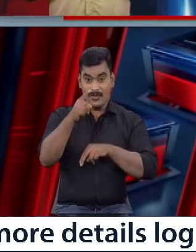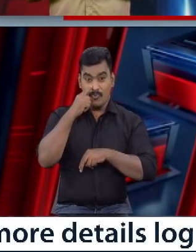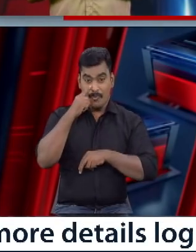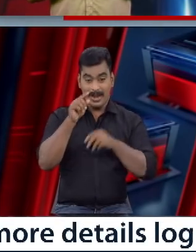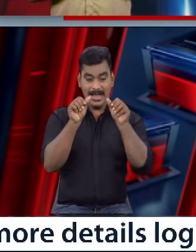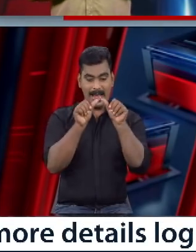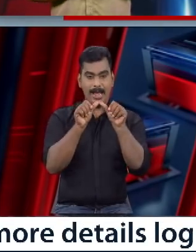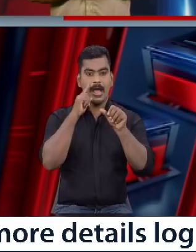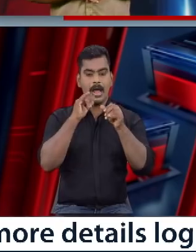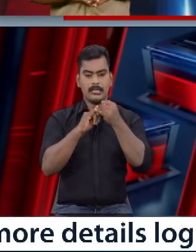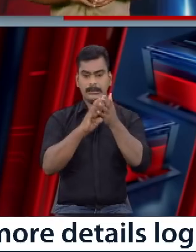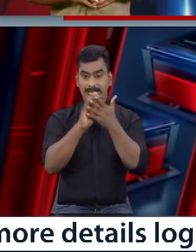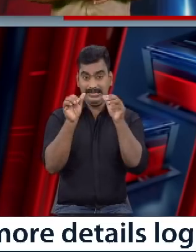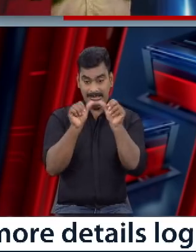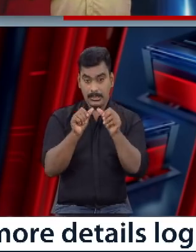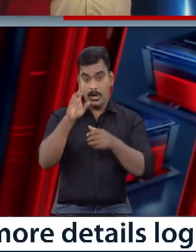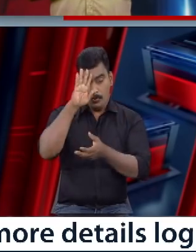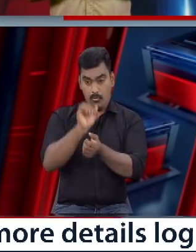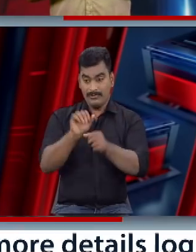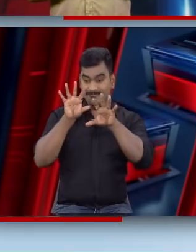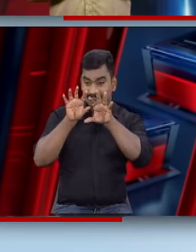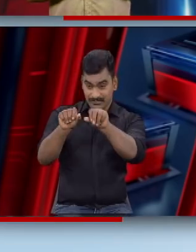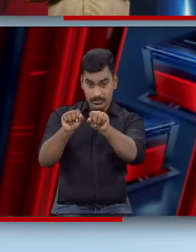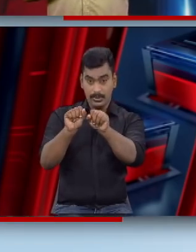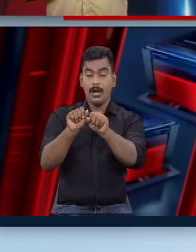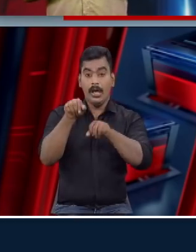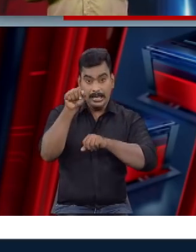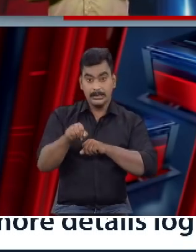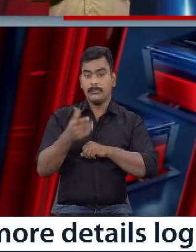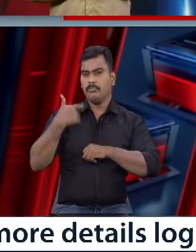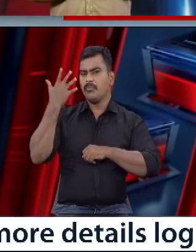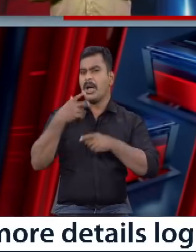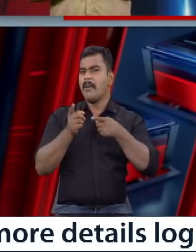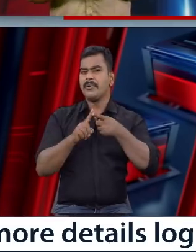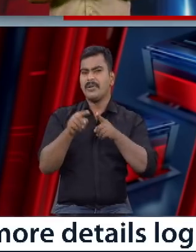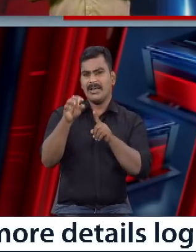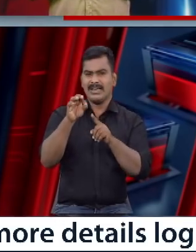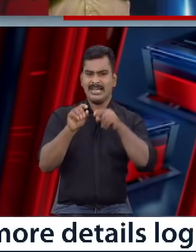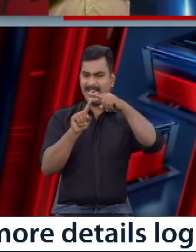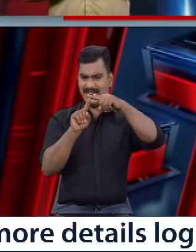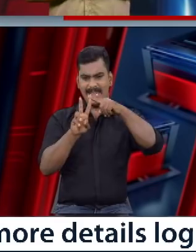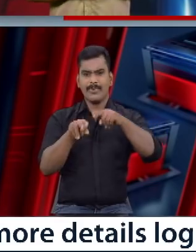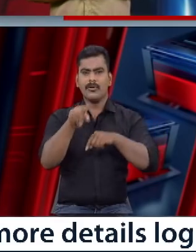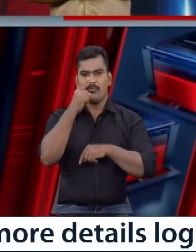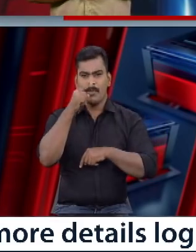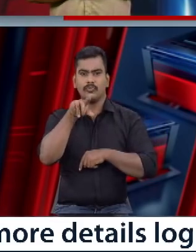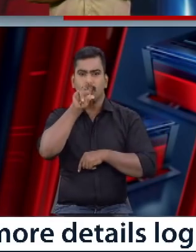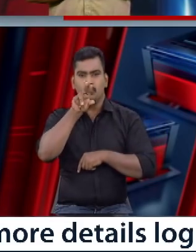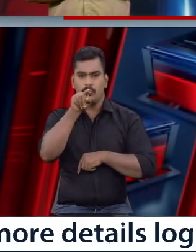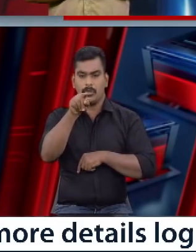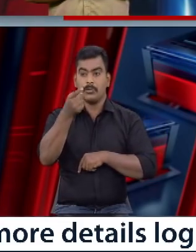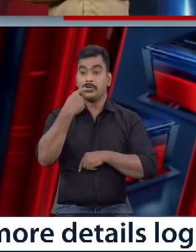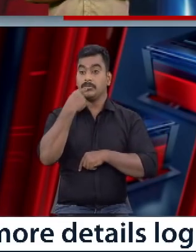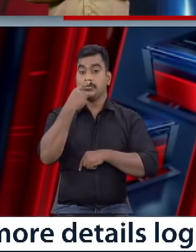ജാമ്യം ലഭിക്കും. ഏതായാലും ഒരു ചാനൽ ചർച്ചയിൽ, ഒരു സ്വകാര്യ ചാനലിൽ നടത്തിയ ഒരു ചർച്ചയിലിടയിൽ ലക്ഷദ്വീപിൽ കേന്ദ്ര സർക്കാർ